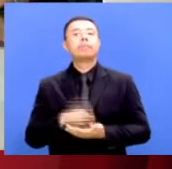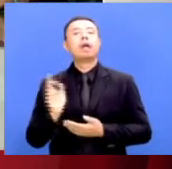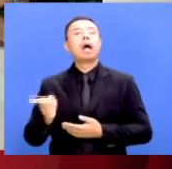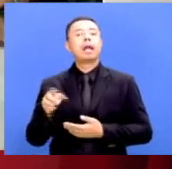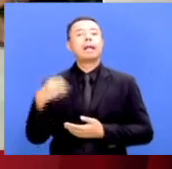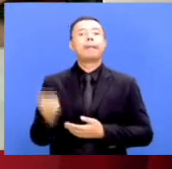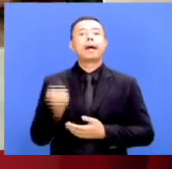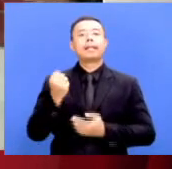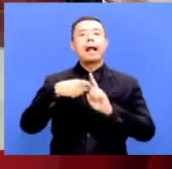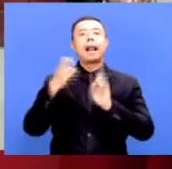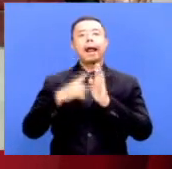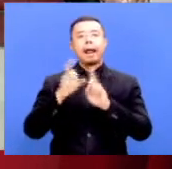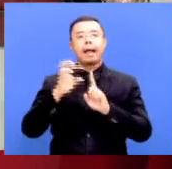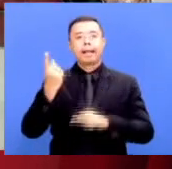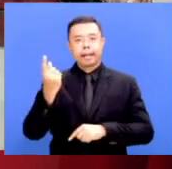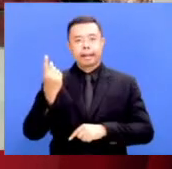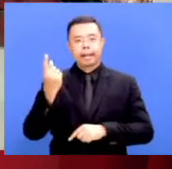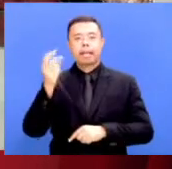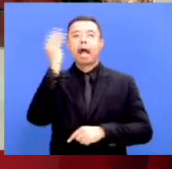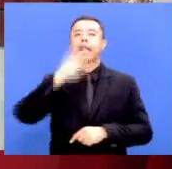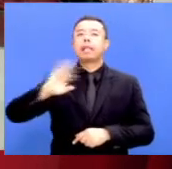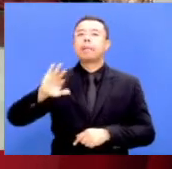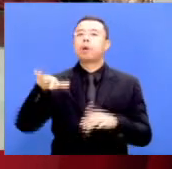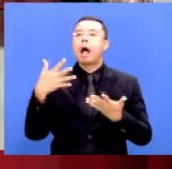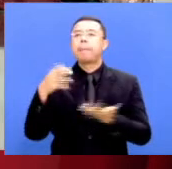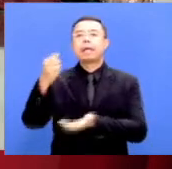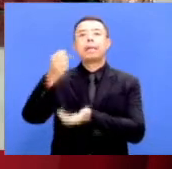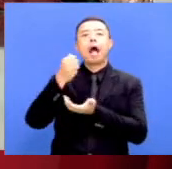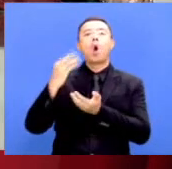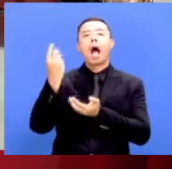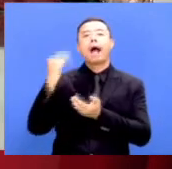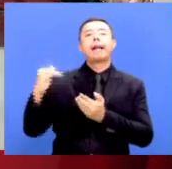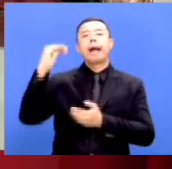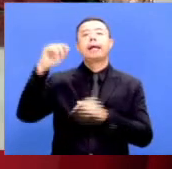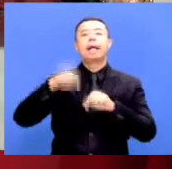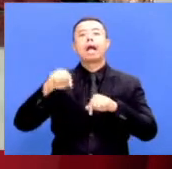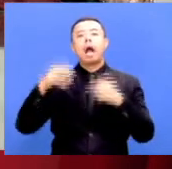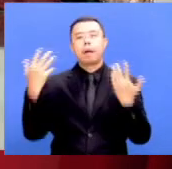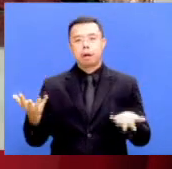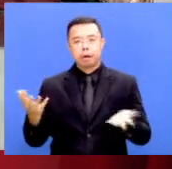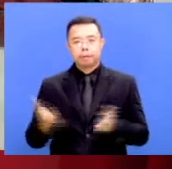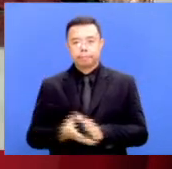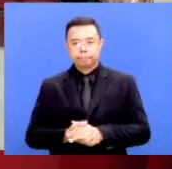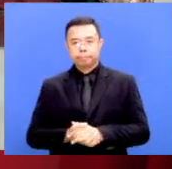berada di Pasar Klender, Jakarta Timur. Adi, apa saja komoditas yang terus naik harganya hingga saat ini?